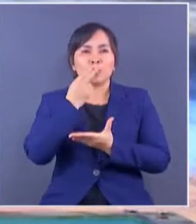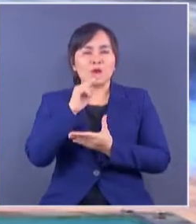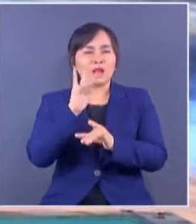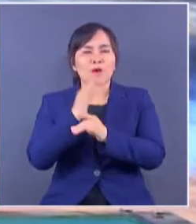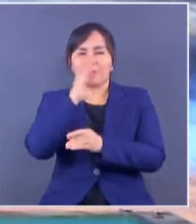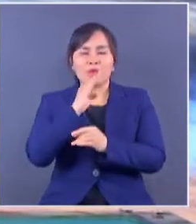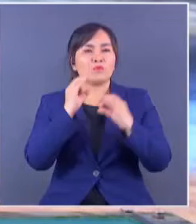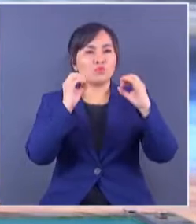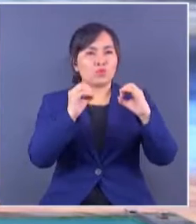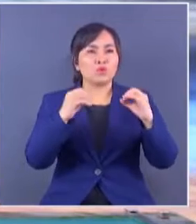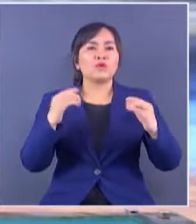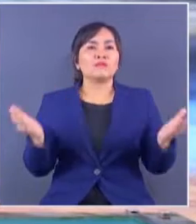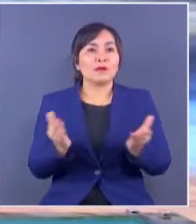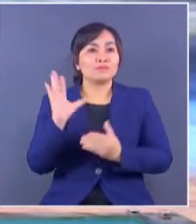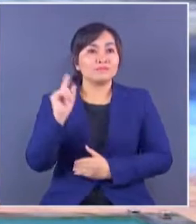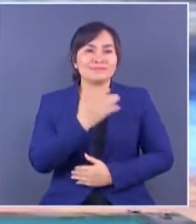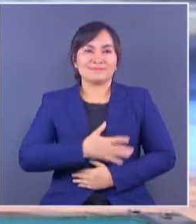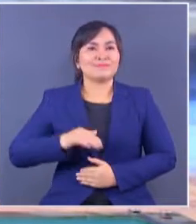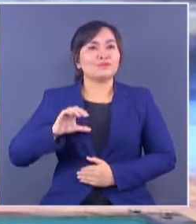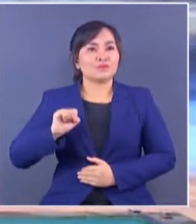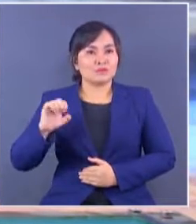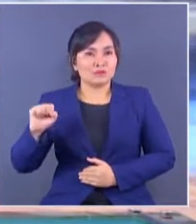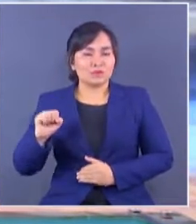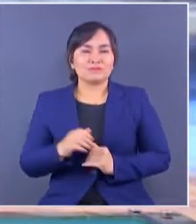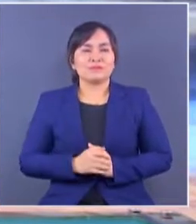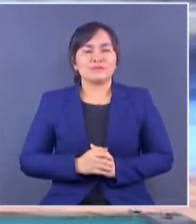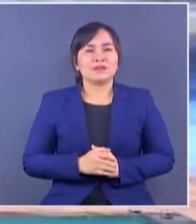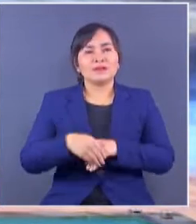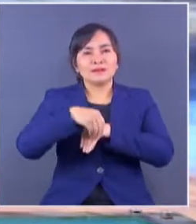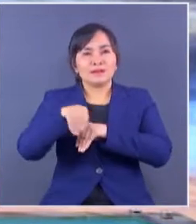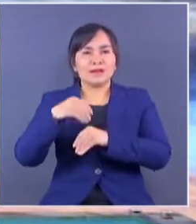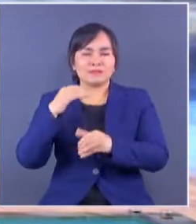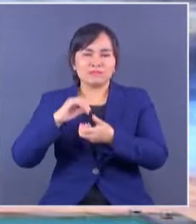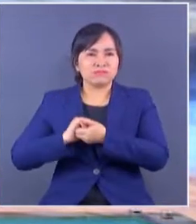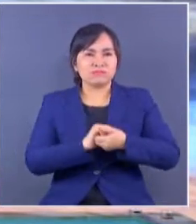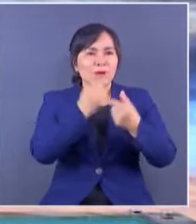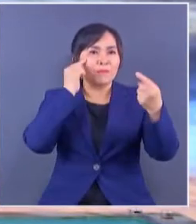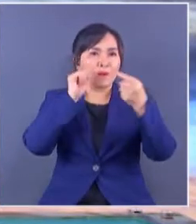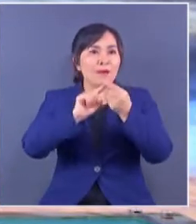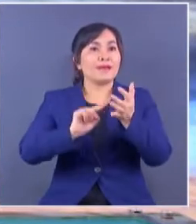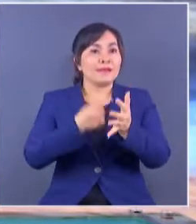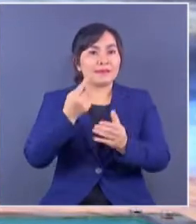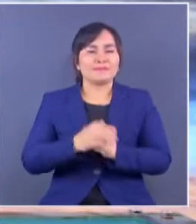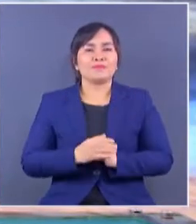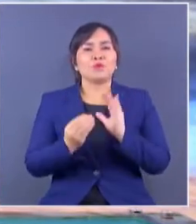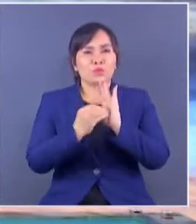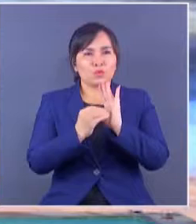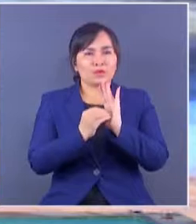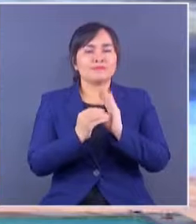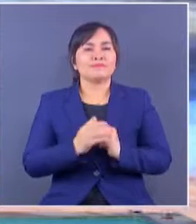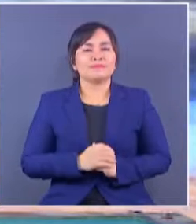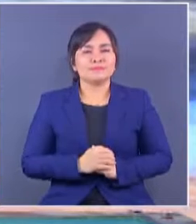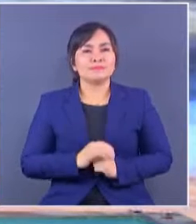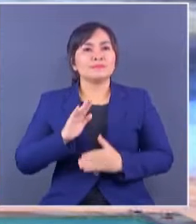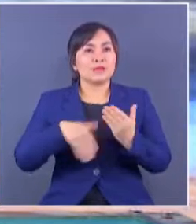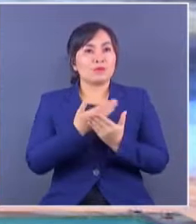แอลกอฮอล์ที่สนับสนุนโดยสสส.นะครับก็ได้มีการสร้างเครือข่ายเป้าหมายระยะแรกในเขตพื้นที่กรุงเทพมหานครเนี่ยนะครับ